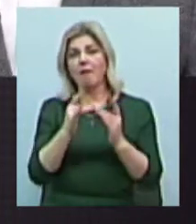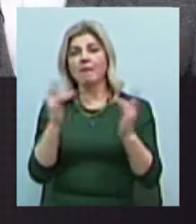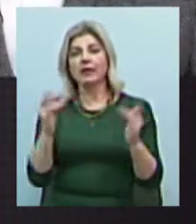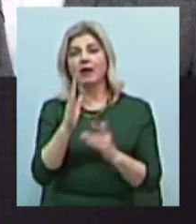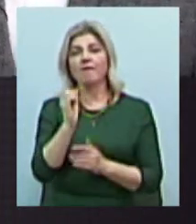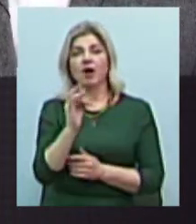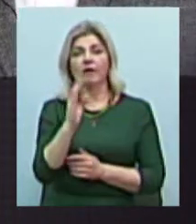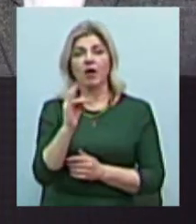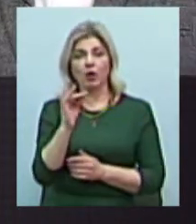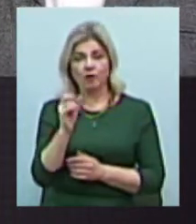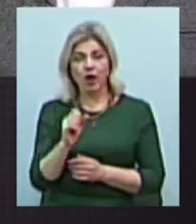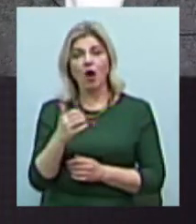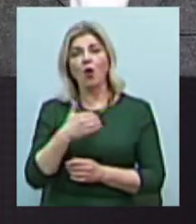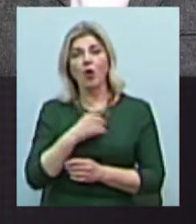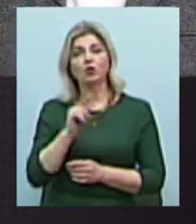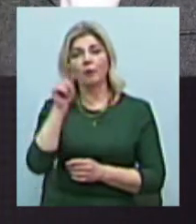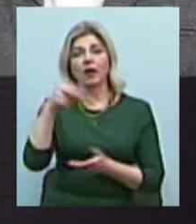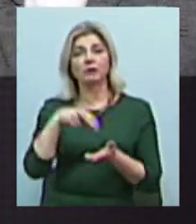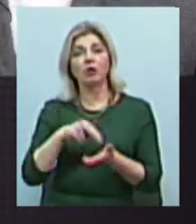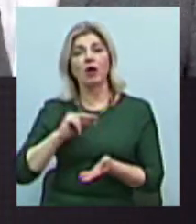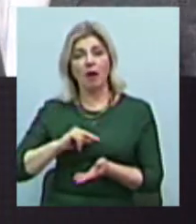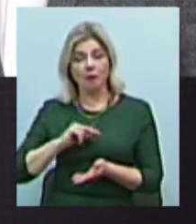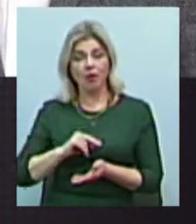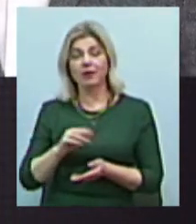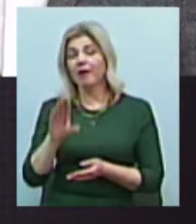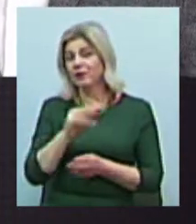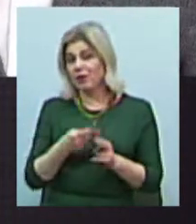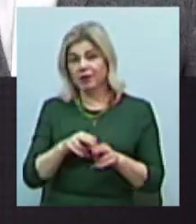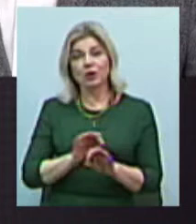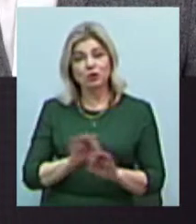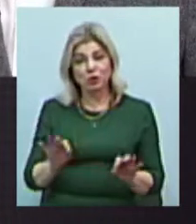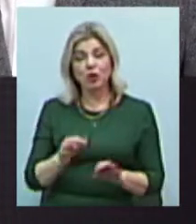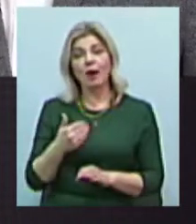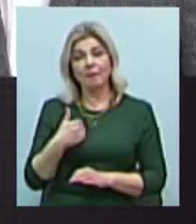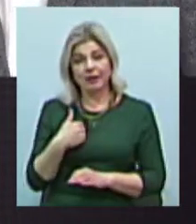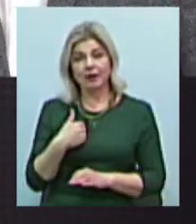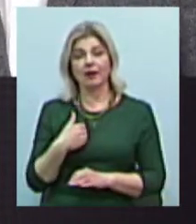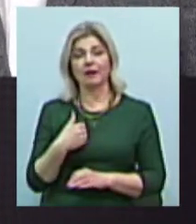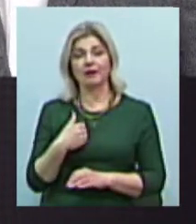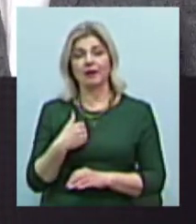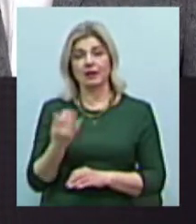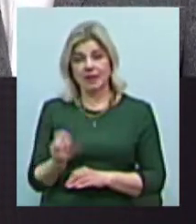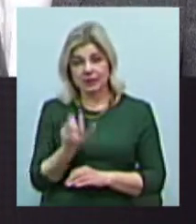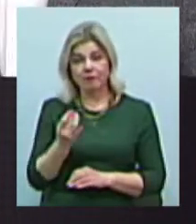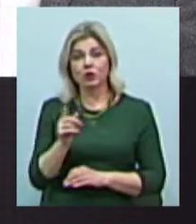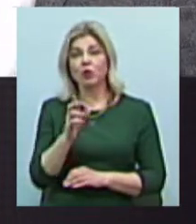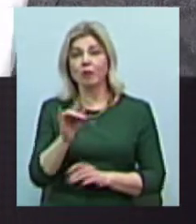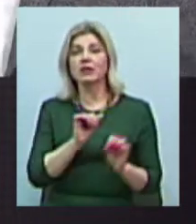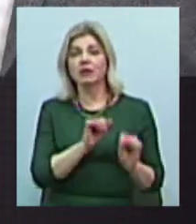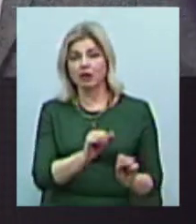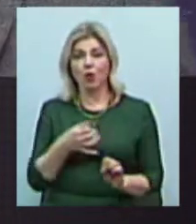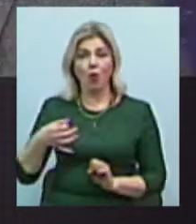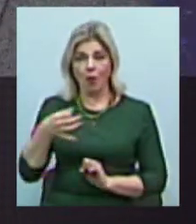там стояли співробітники Укртрансбезпеки. Це все чудово, але я зацікавлений в тому, щоб захищалася область